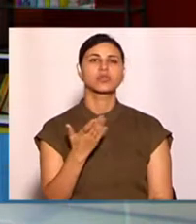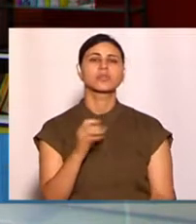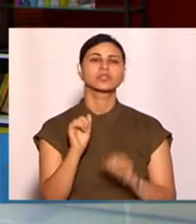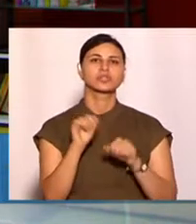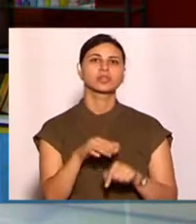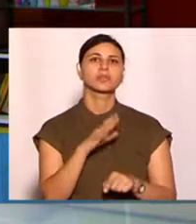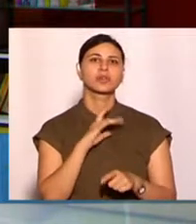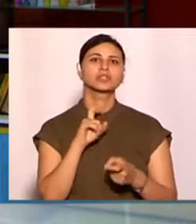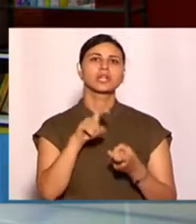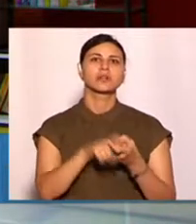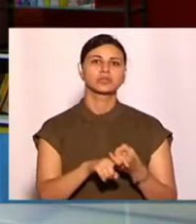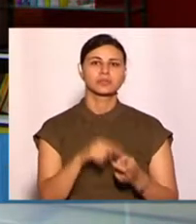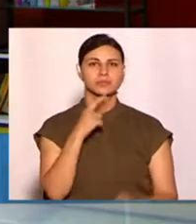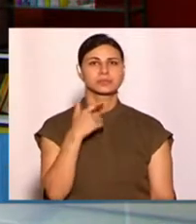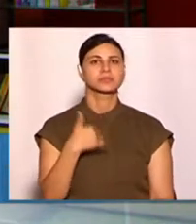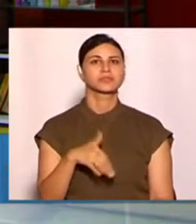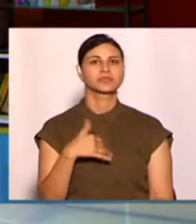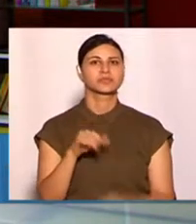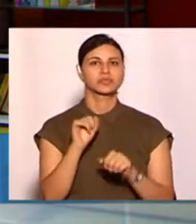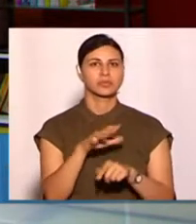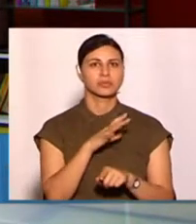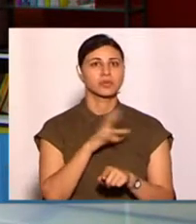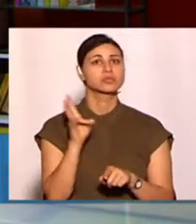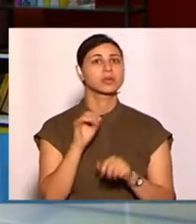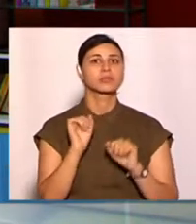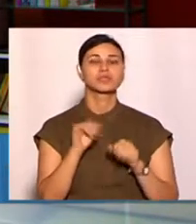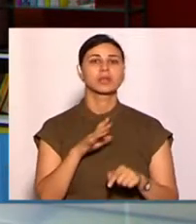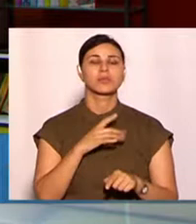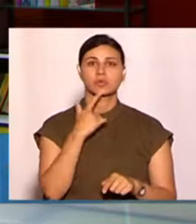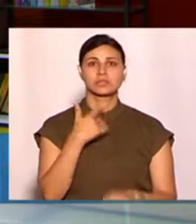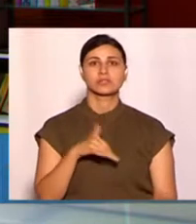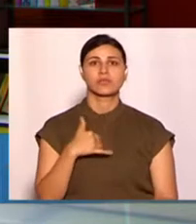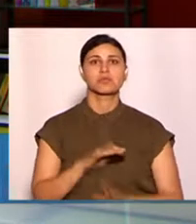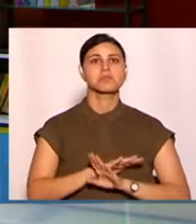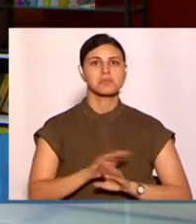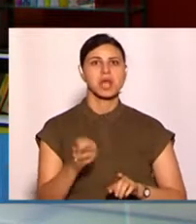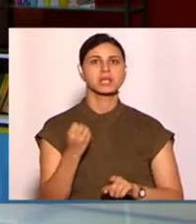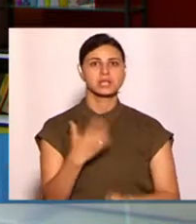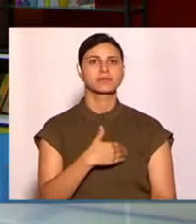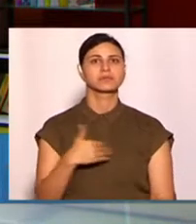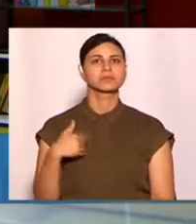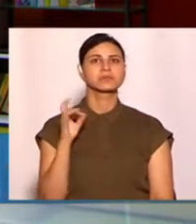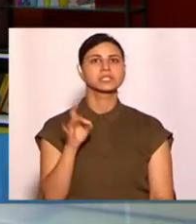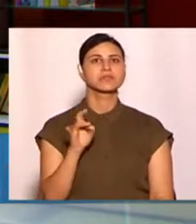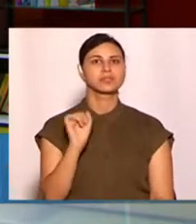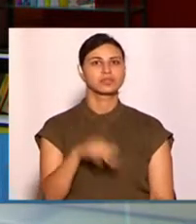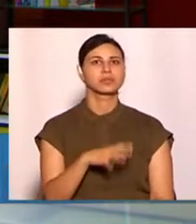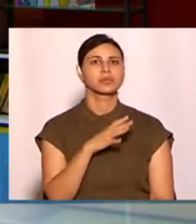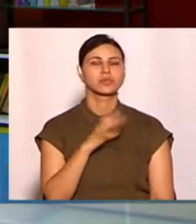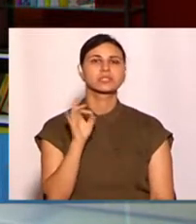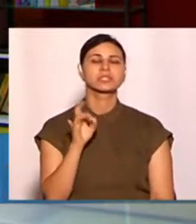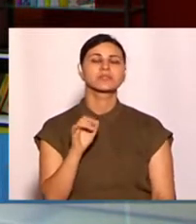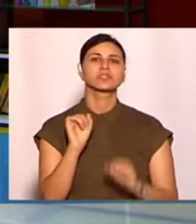შეიძლება იყოს დაკავშირებული მენსტრუალურ ციკლთან, მაგრამ შეიძლება პოსტმენსტრუალურ ფაზაშიც აღინიშნებოდეთ ქალებს.